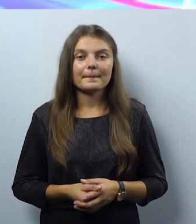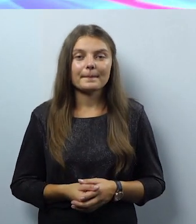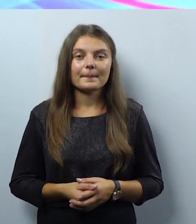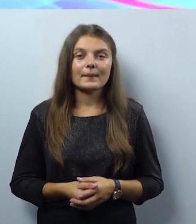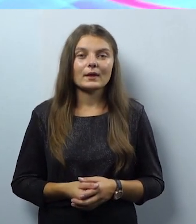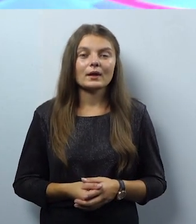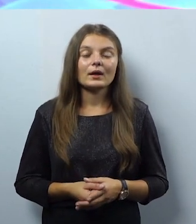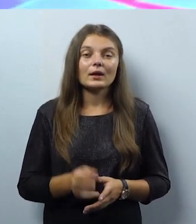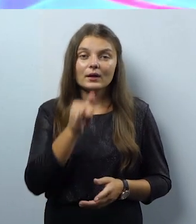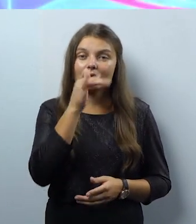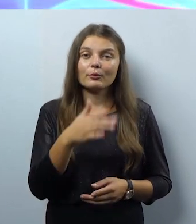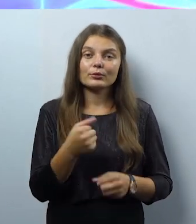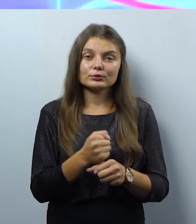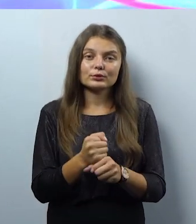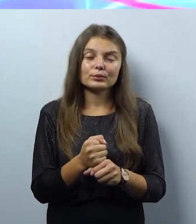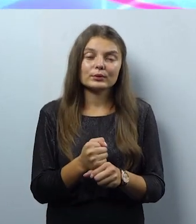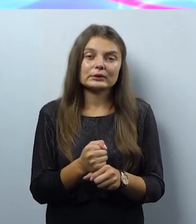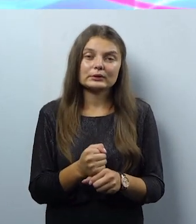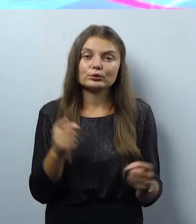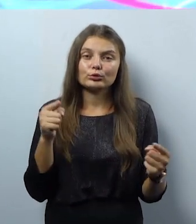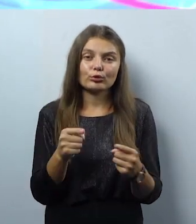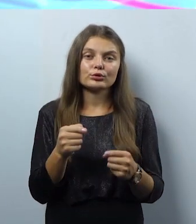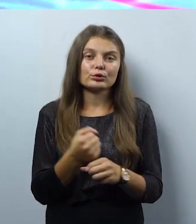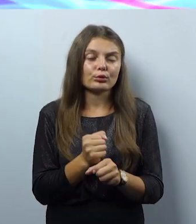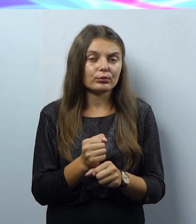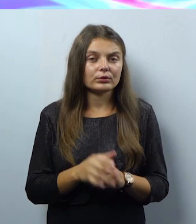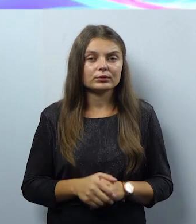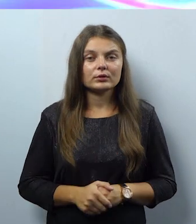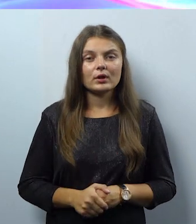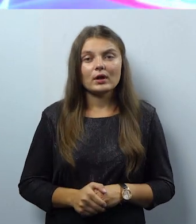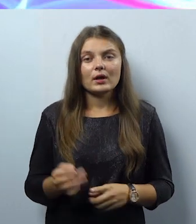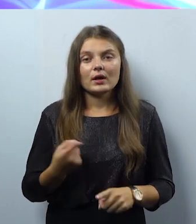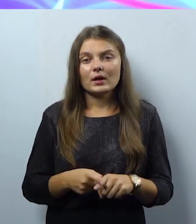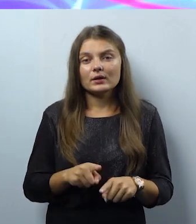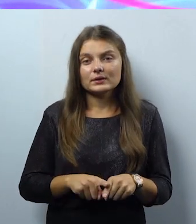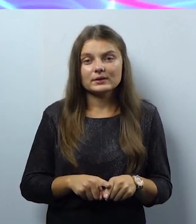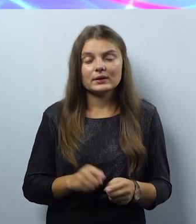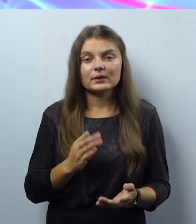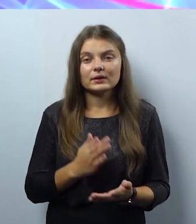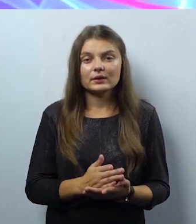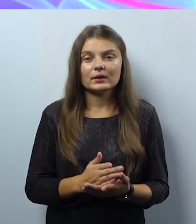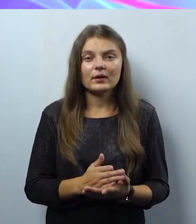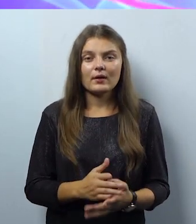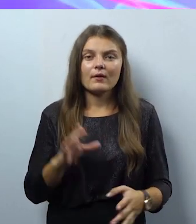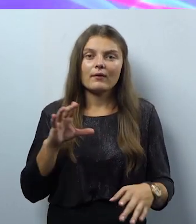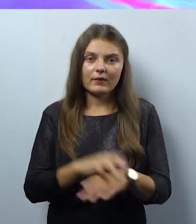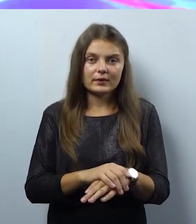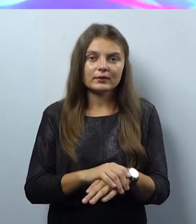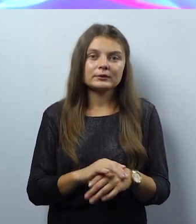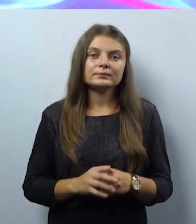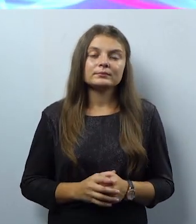робляться роботи. Я не хочу зараз про це говорити. Але це є факти, бо штинці про це знають. Але це факт, так. І, на жаль, це відбувається.